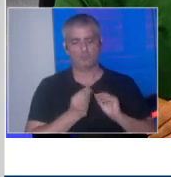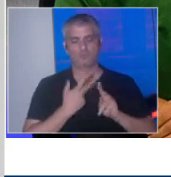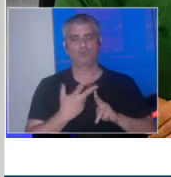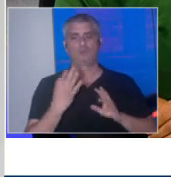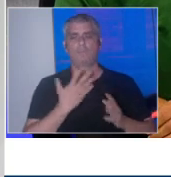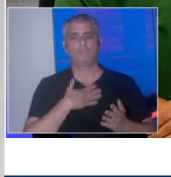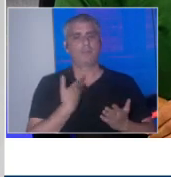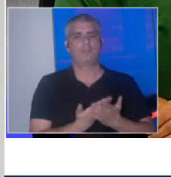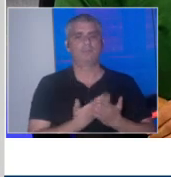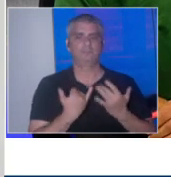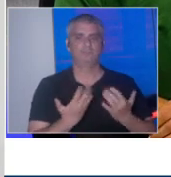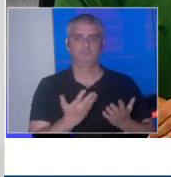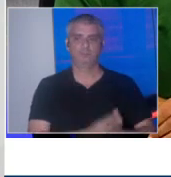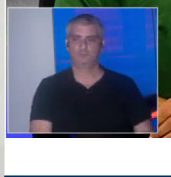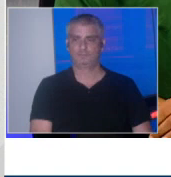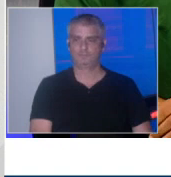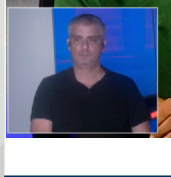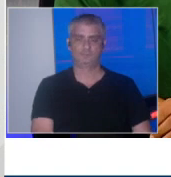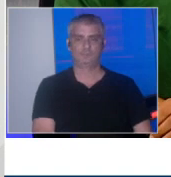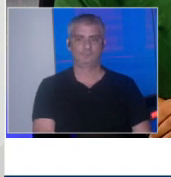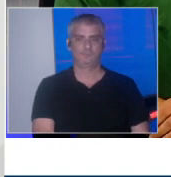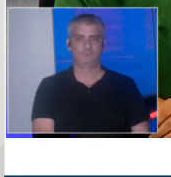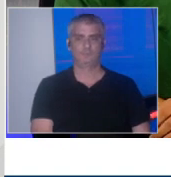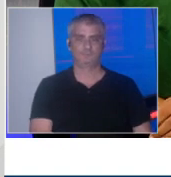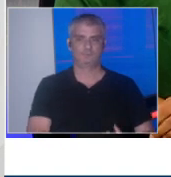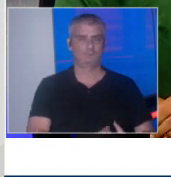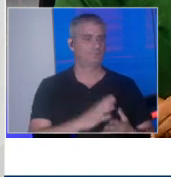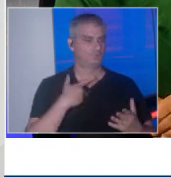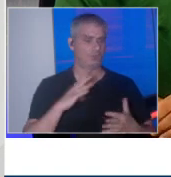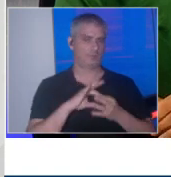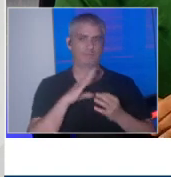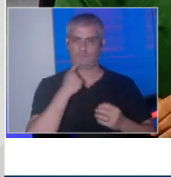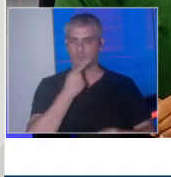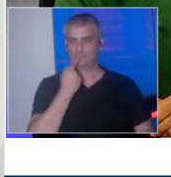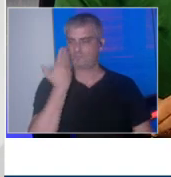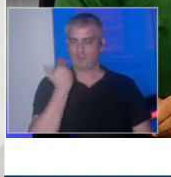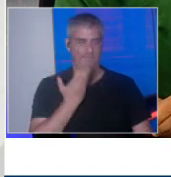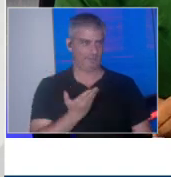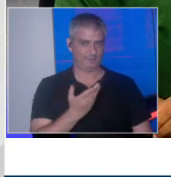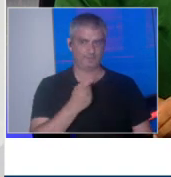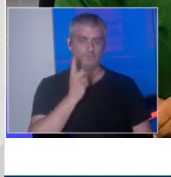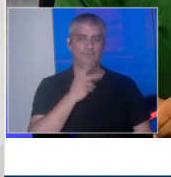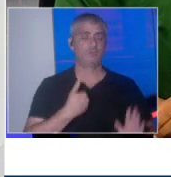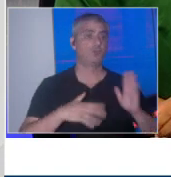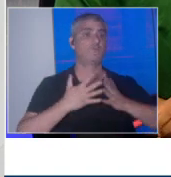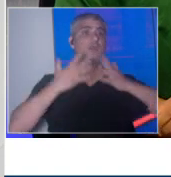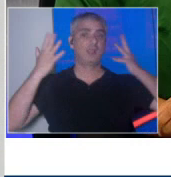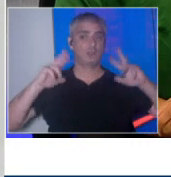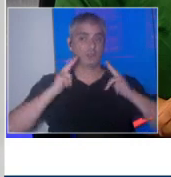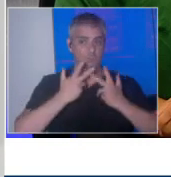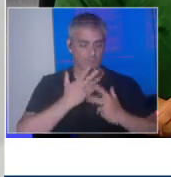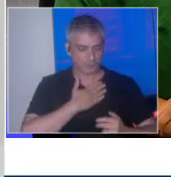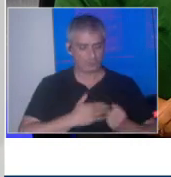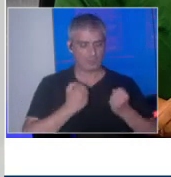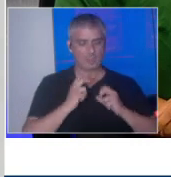מה אתם מציעים במצב הנוכחי? תראה, בואו נתחבר קודם כל לדבריו של הדובר שלפניי. יש רוב אדיר בציבור